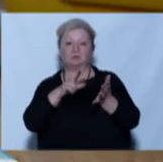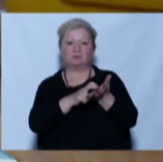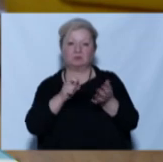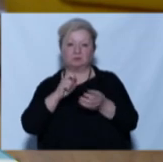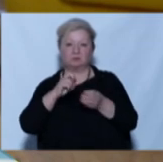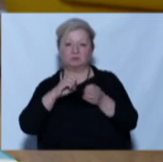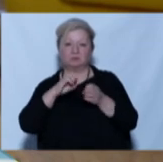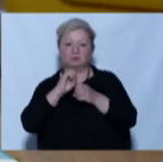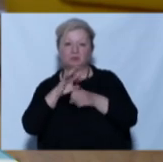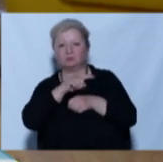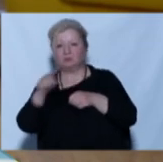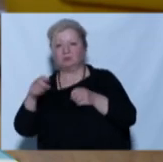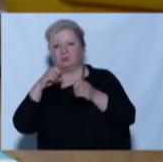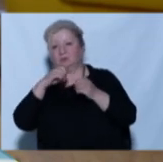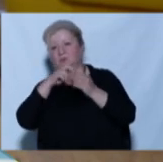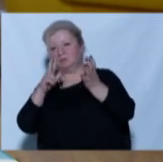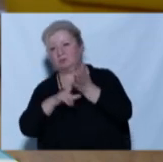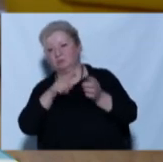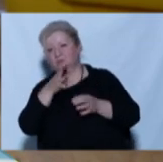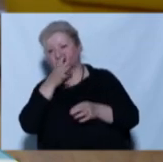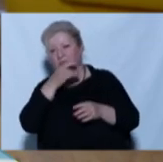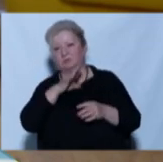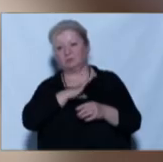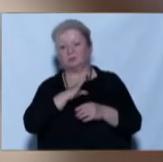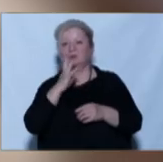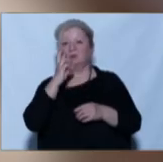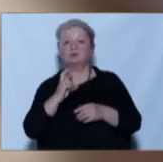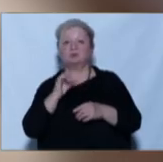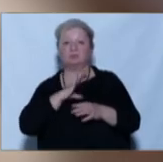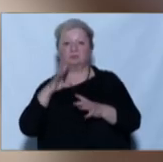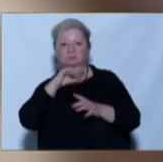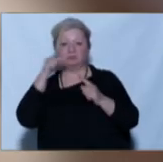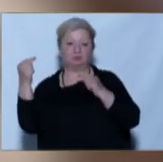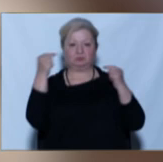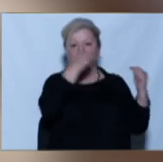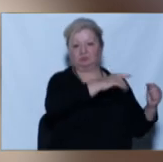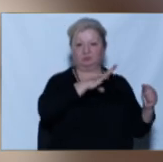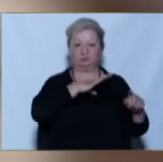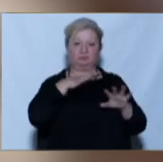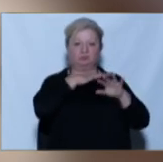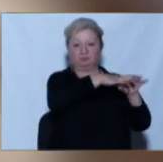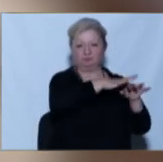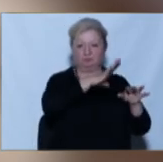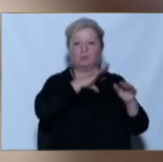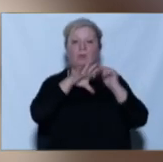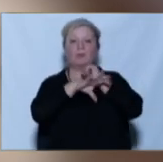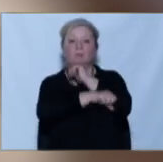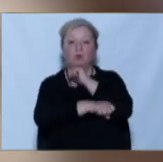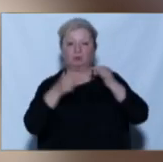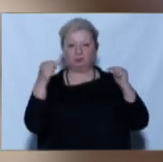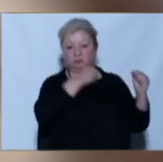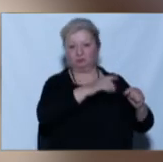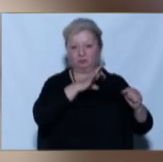1854-59 წლებში შამილზე რამოდენიმე წარმატებული შეტევა განახორციელა. ბოლო დაპირისპირება შამილსა